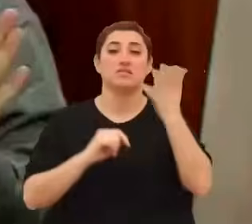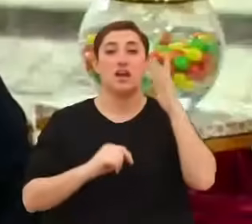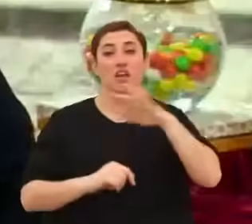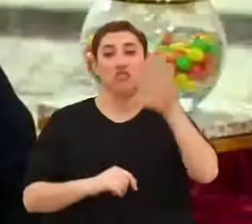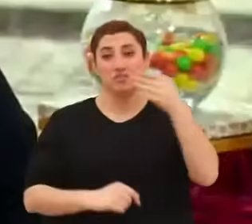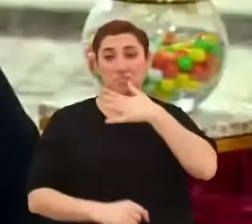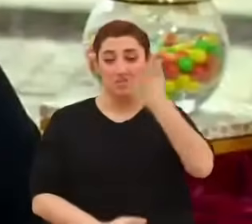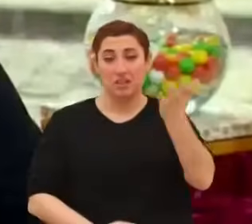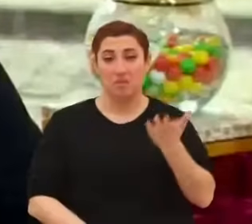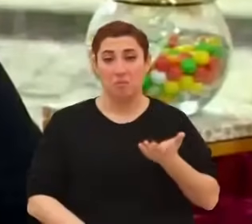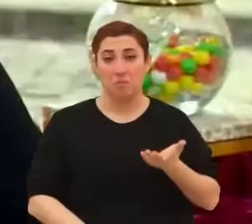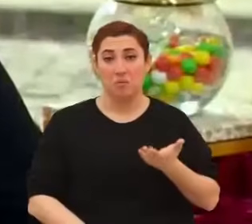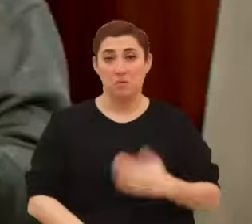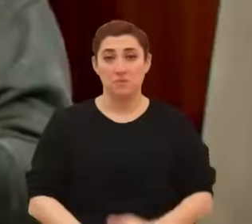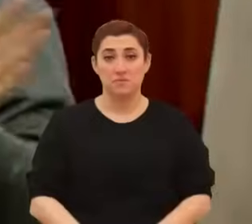şey dağılıyor.